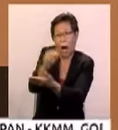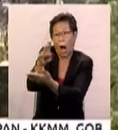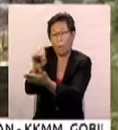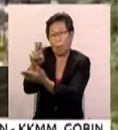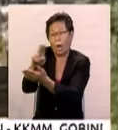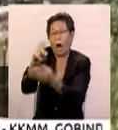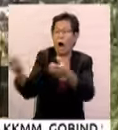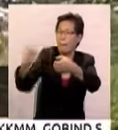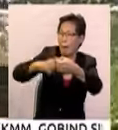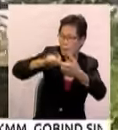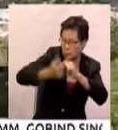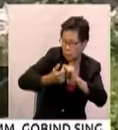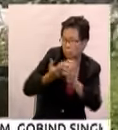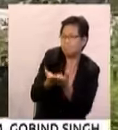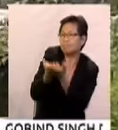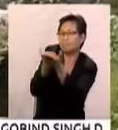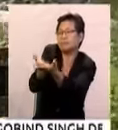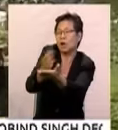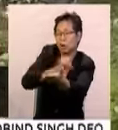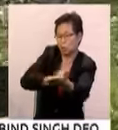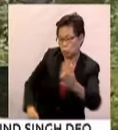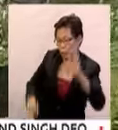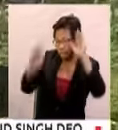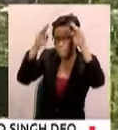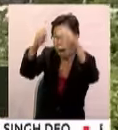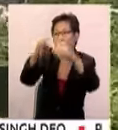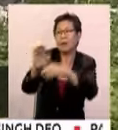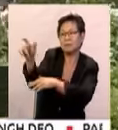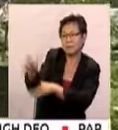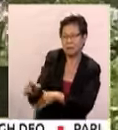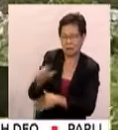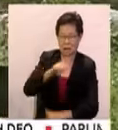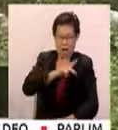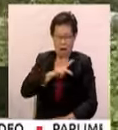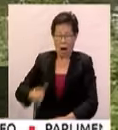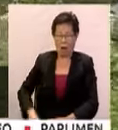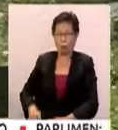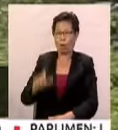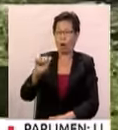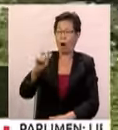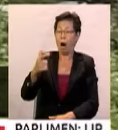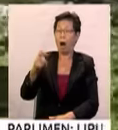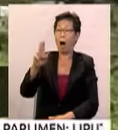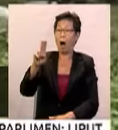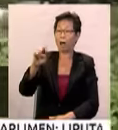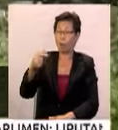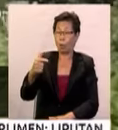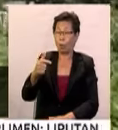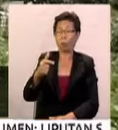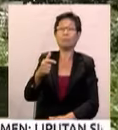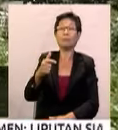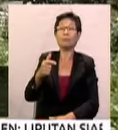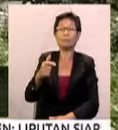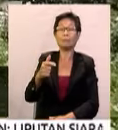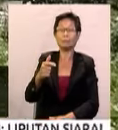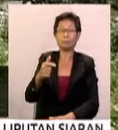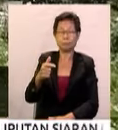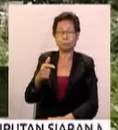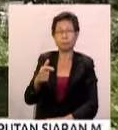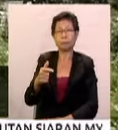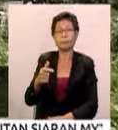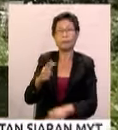mengenai masalah tersebut kepada Sultan Pahang yang juga Yang di-Pertuan Agong Al-Sultan Abdullah Riayatuddin Al-Mustafa